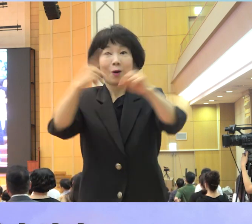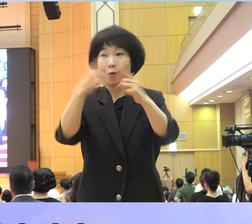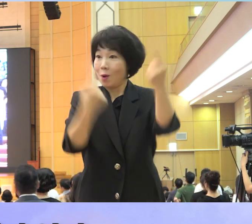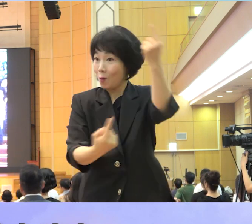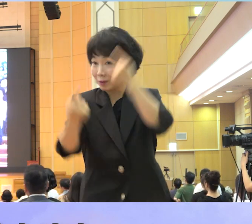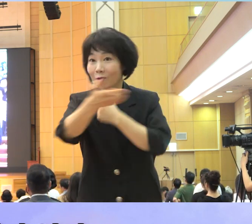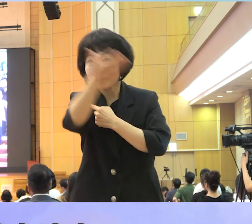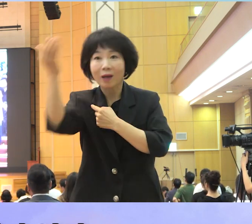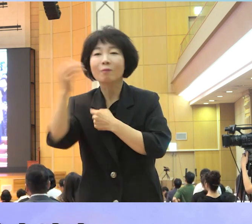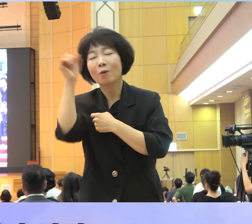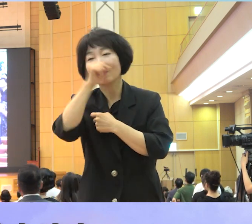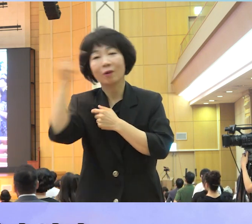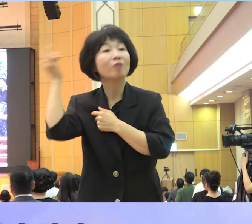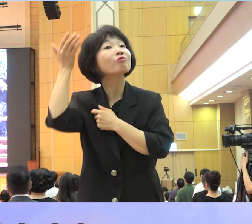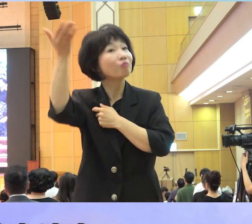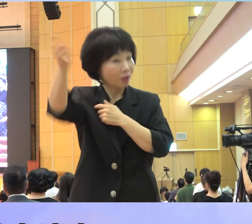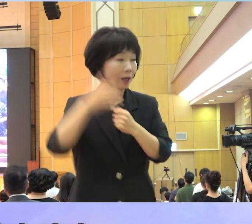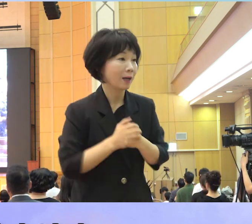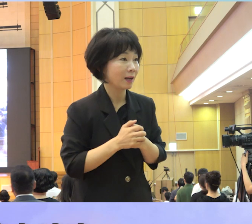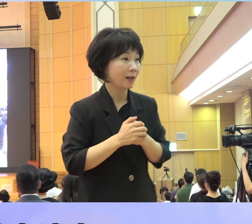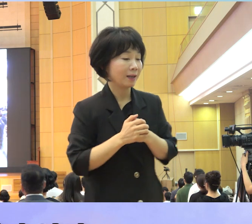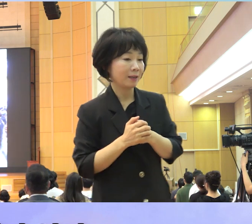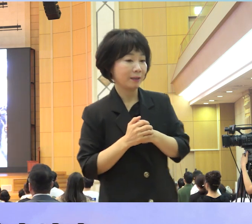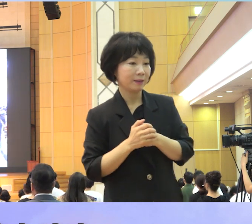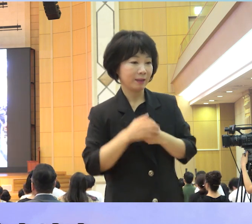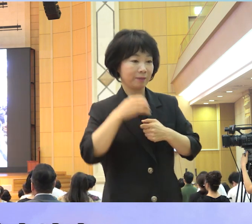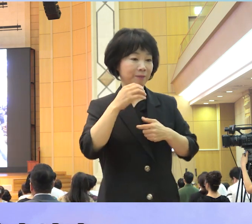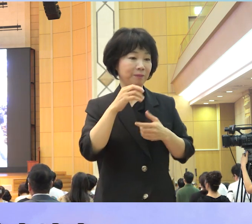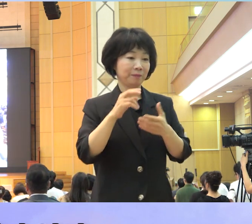분들을 바라보시면서 당신은 사랑받기 위해,